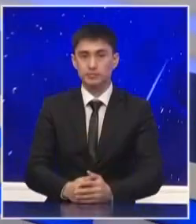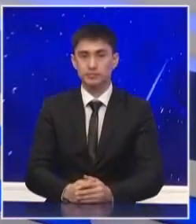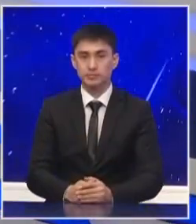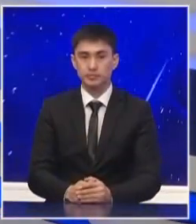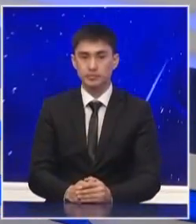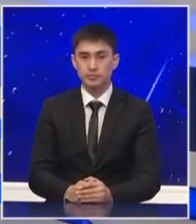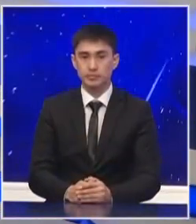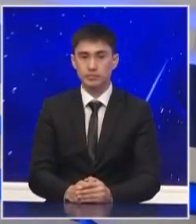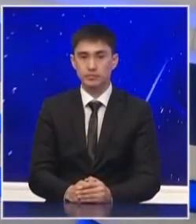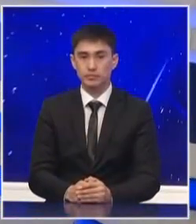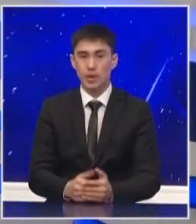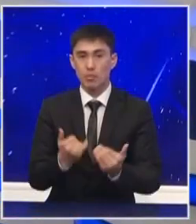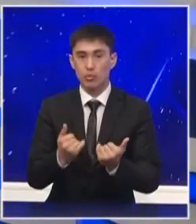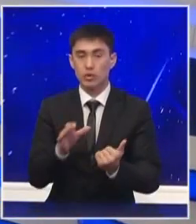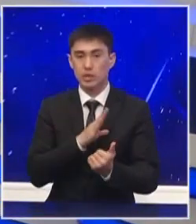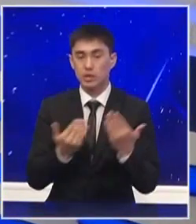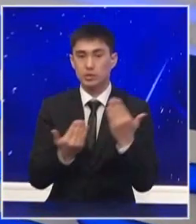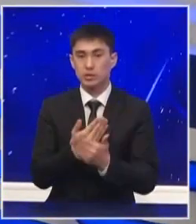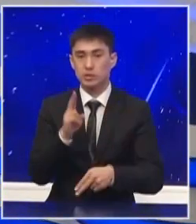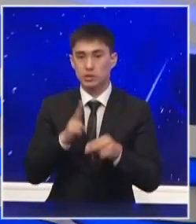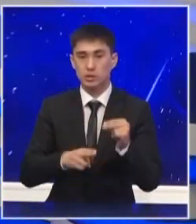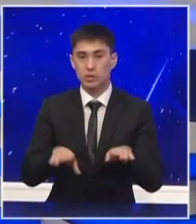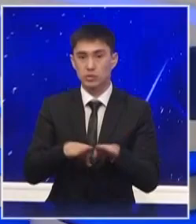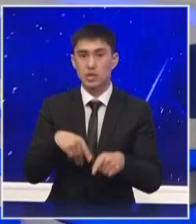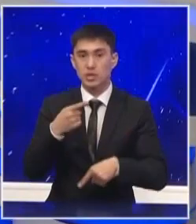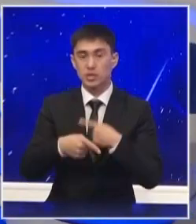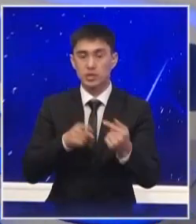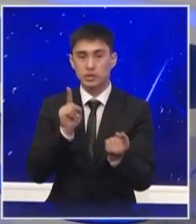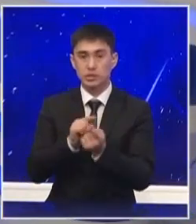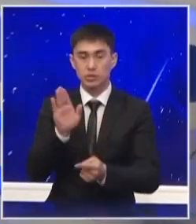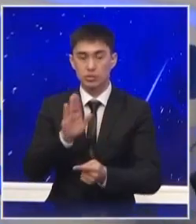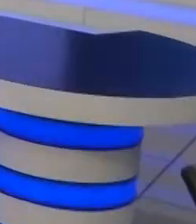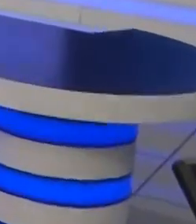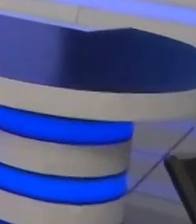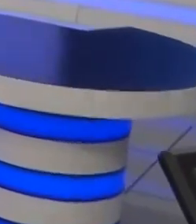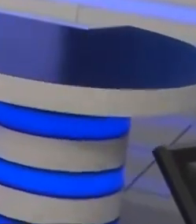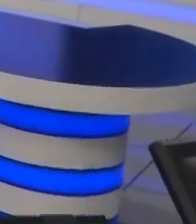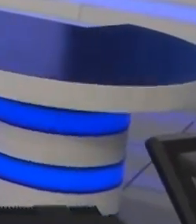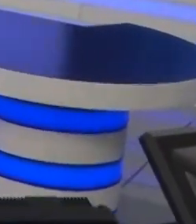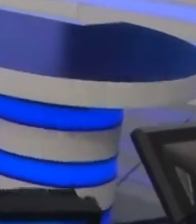Бүгінге келіп түскен ақпараттар легі осындай, Жетісу арнасы қосулы болсын.